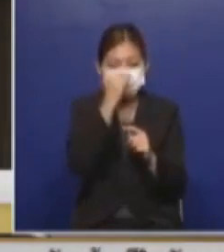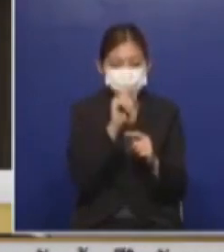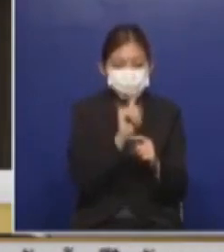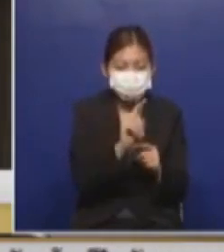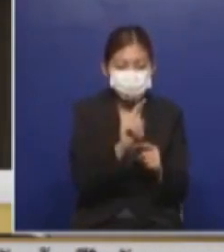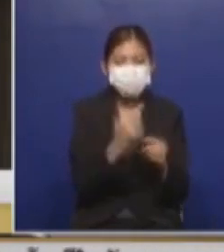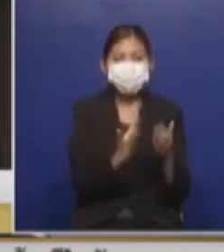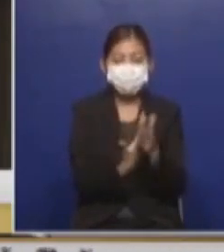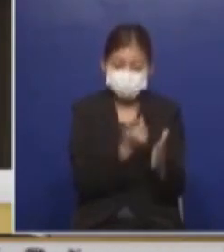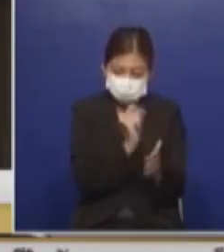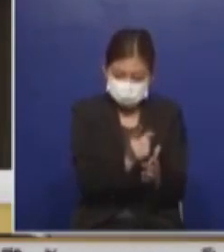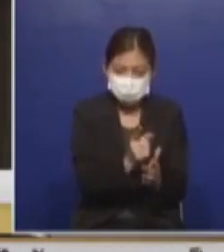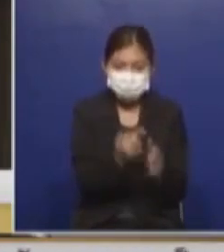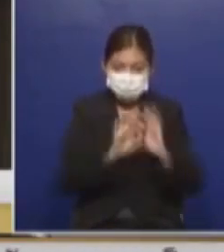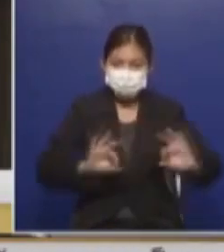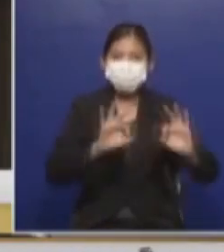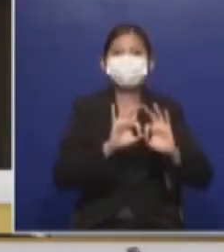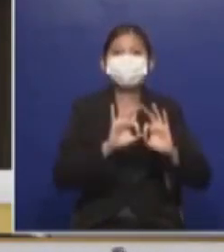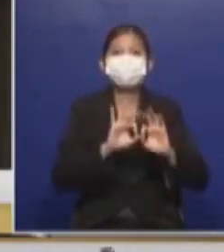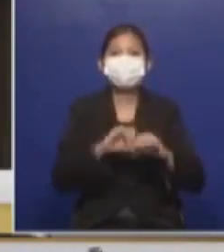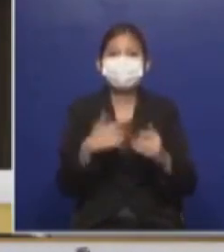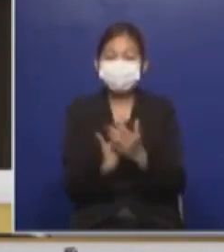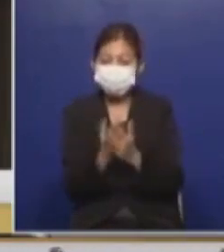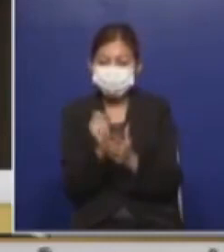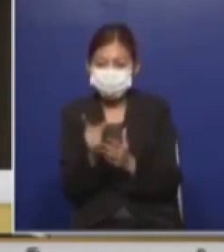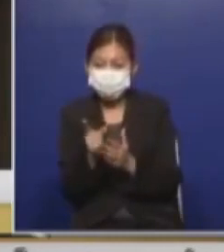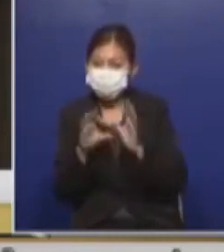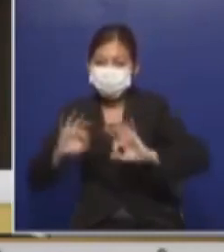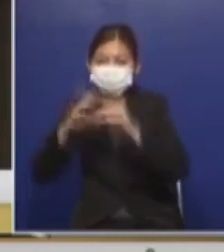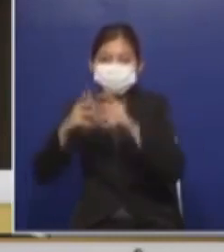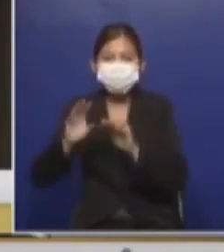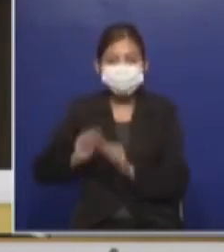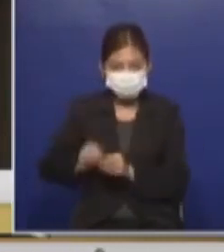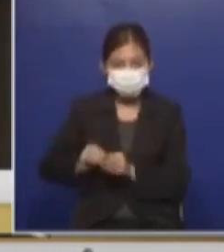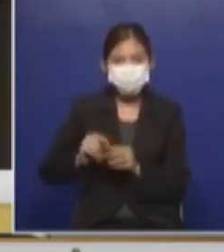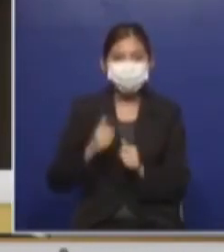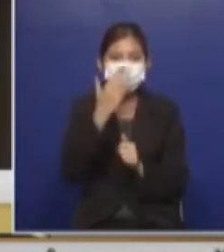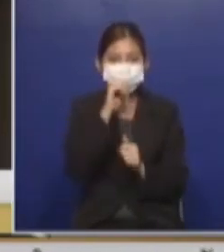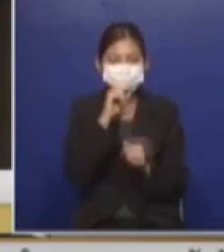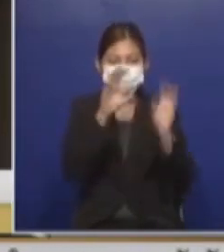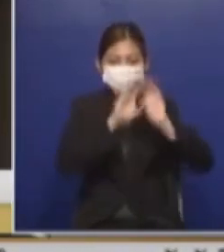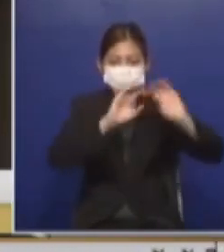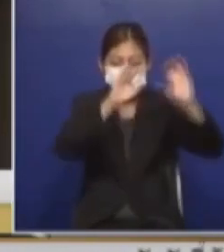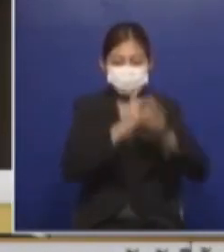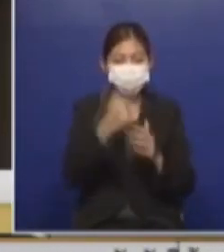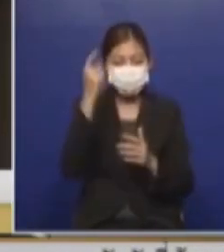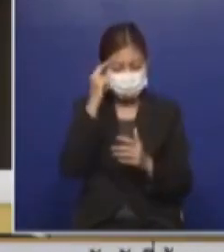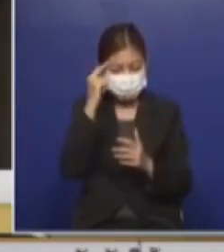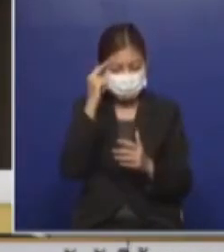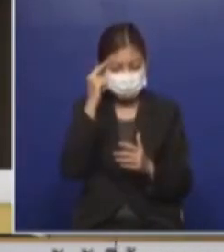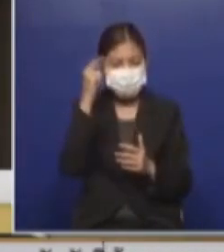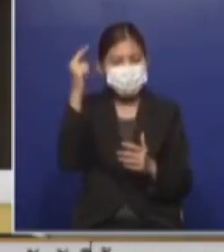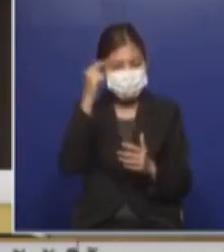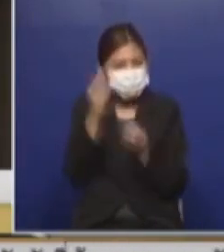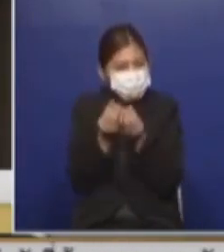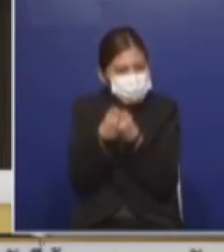ควรจ่ายรัฐบาลที่มีสามัญสำนึกเท่านั้นฮะถึงจะสามารถทำงบที่มีสามัญสำนึกออกมา